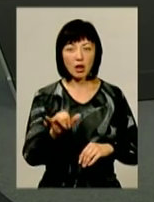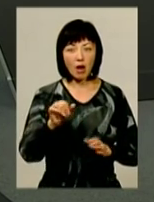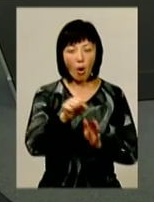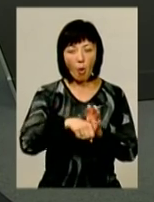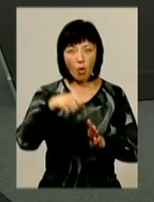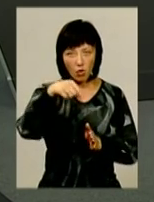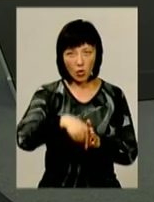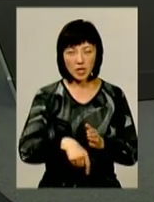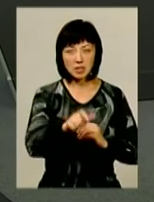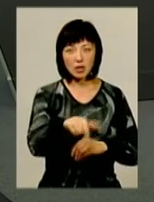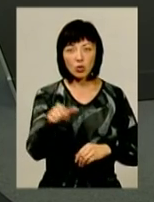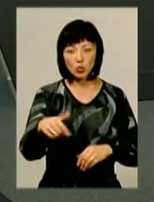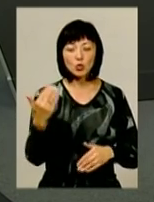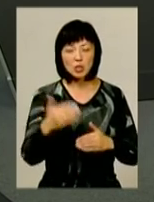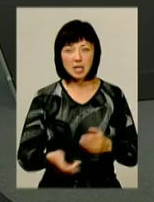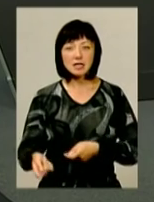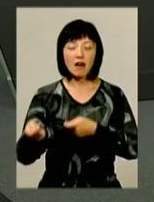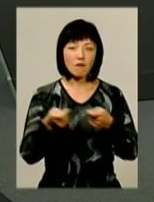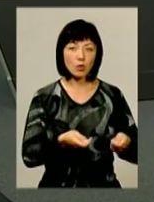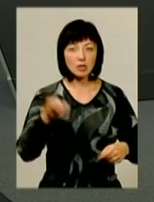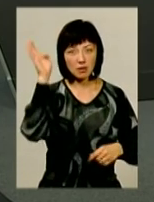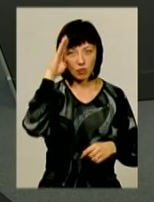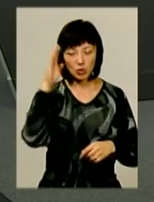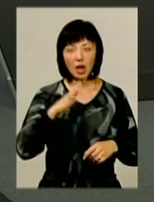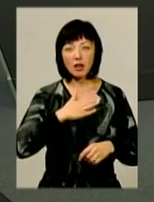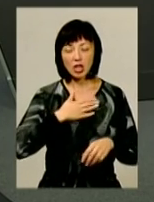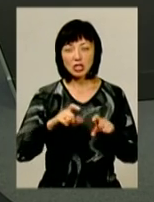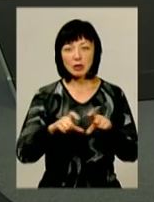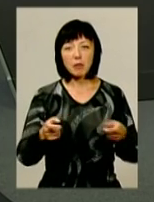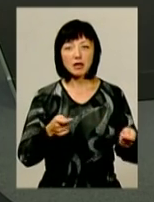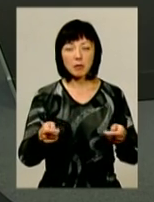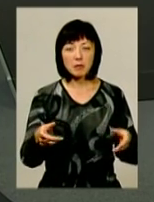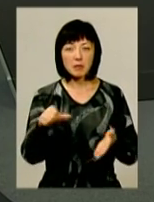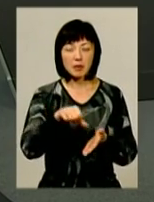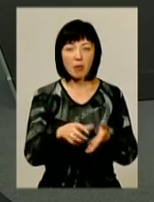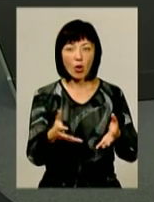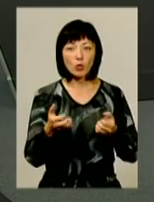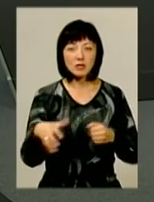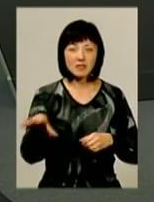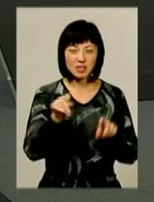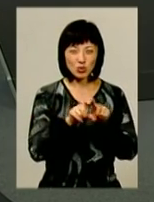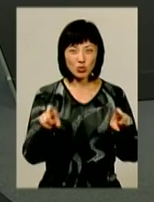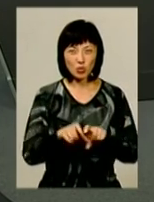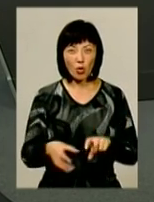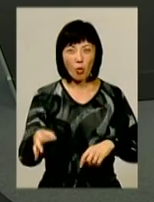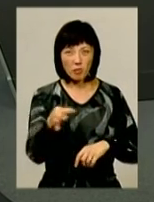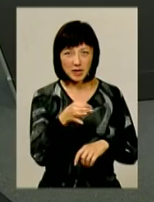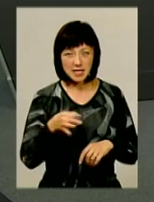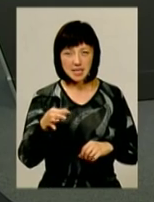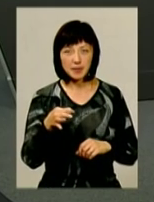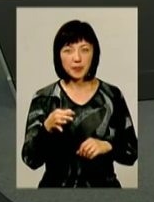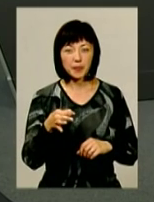колодязях. Людям вже завозять воду. Департамент приймав участь разом зі всіми структурами обласними в